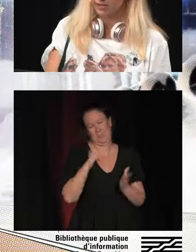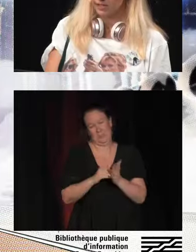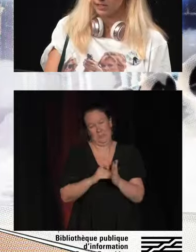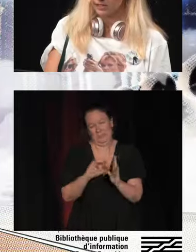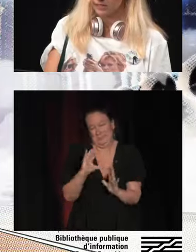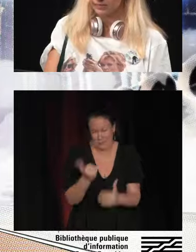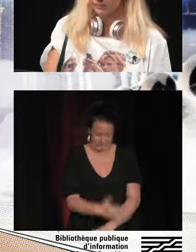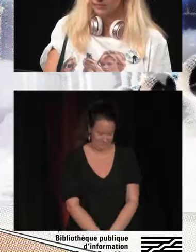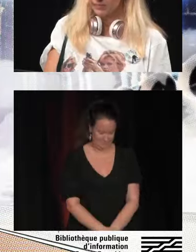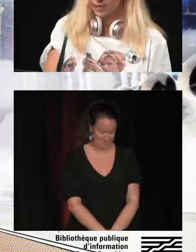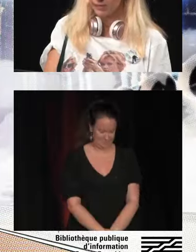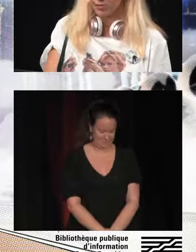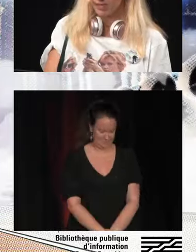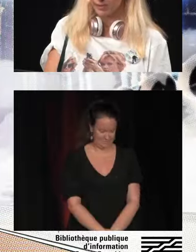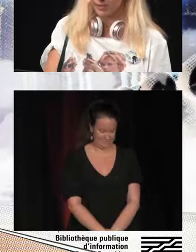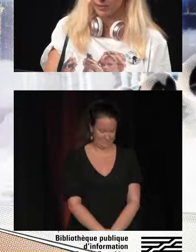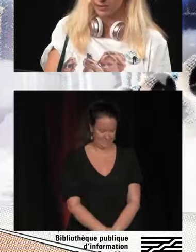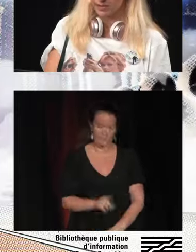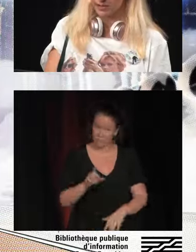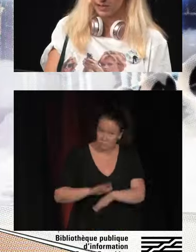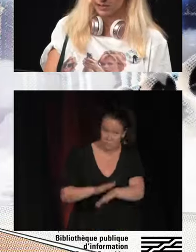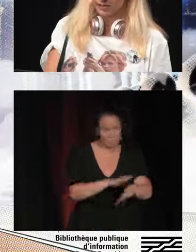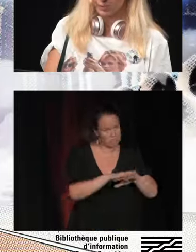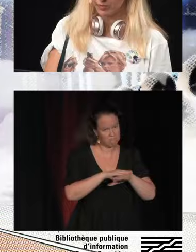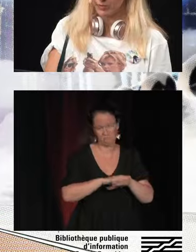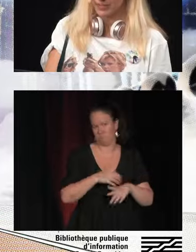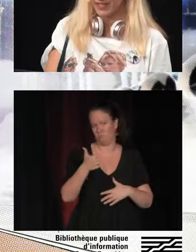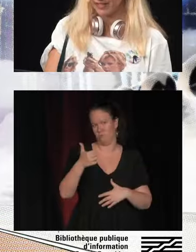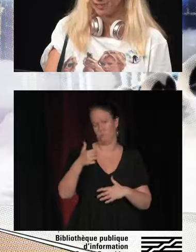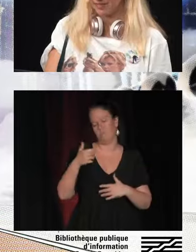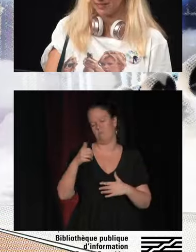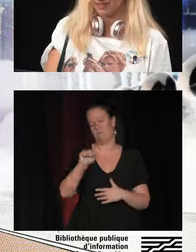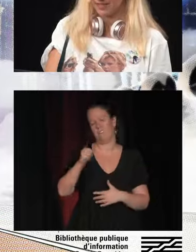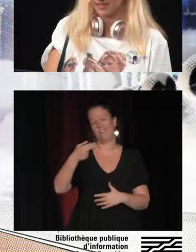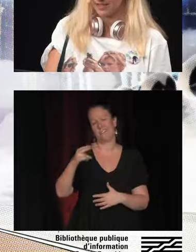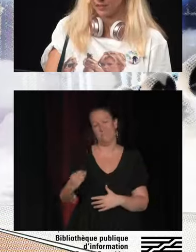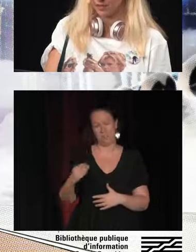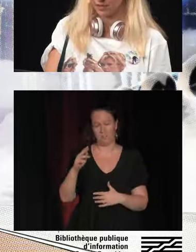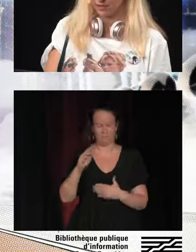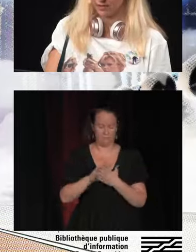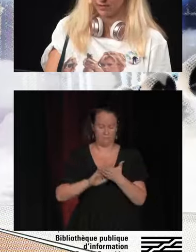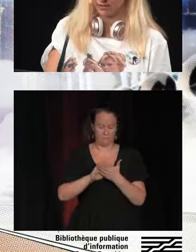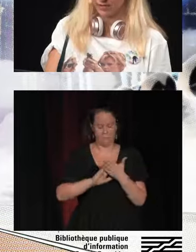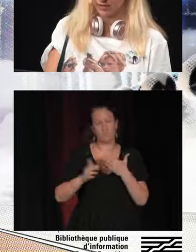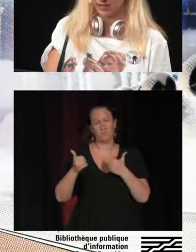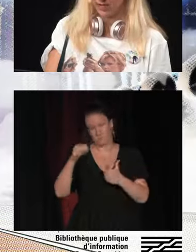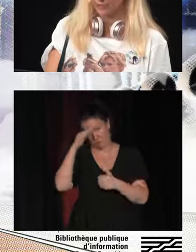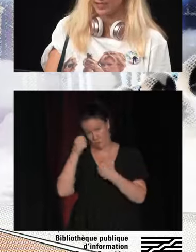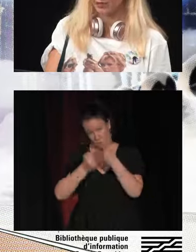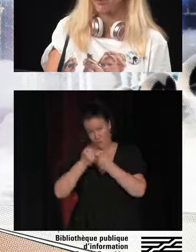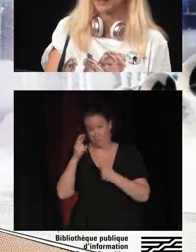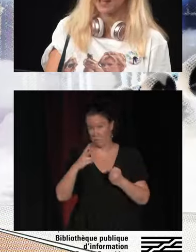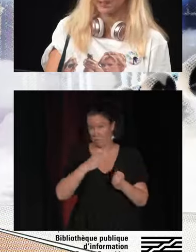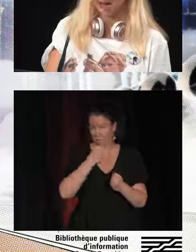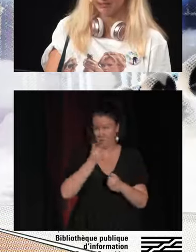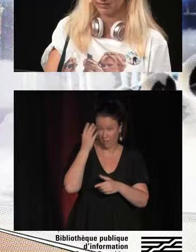jeu. En vrai, jouer à Super Mario Kart. La courbe d'apprentissage est très satisfaisante. La commu